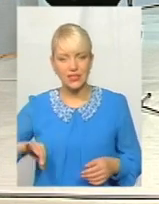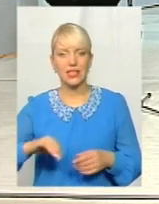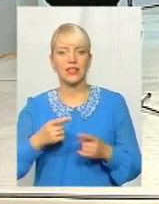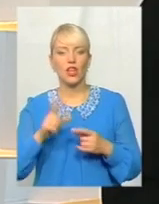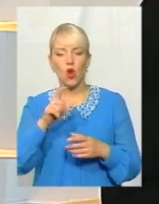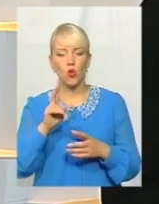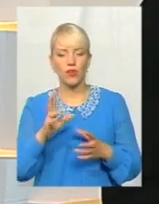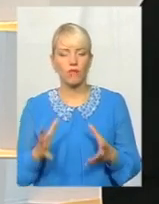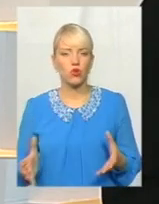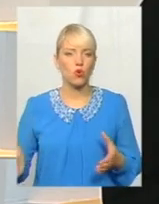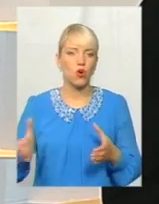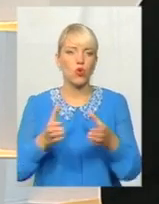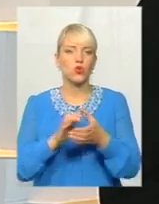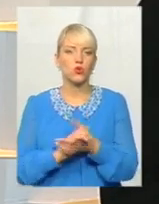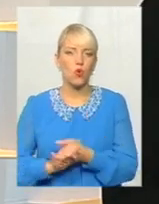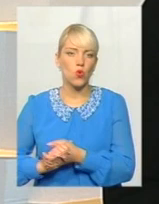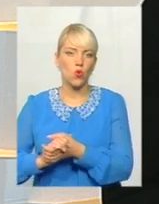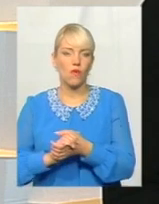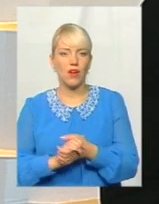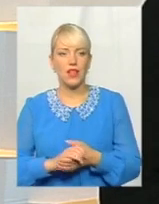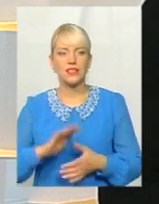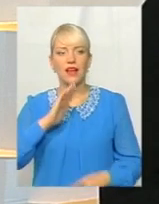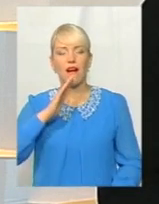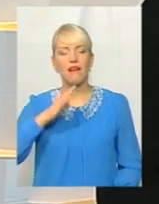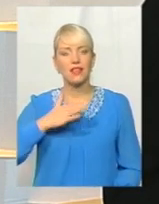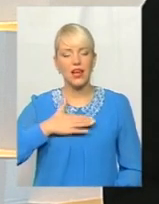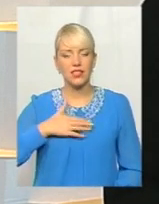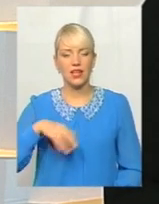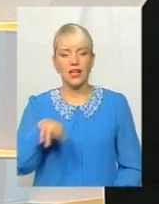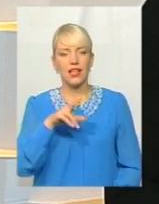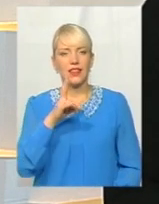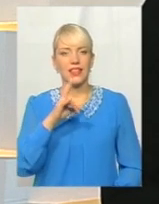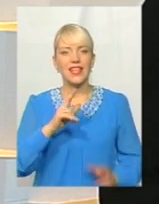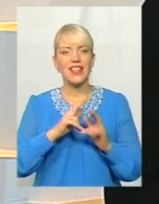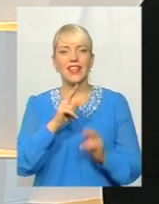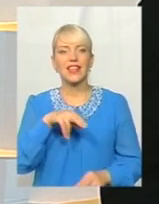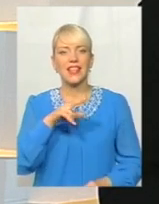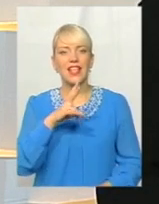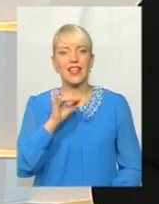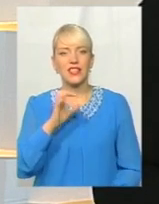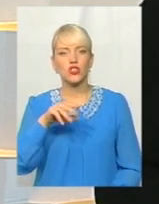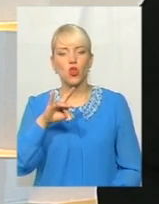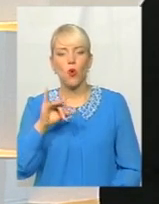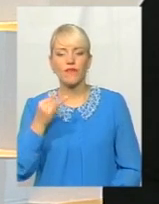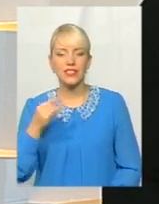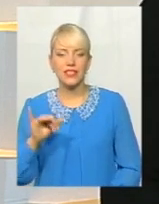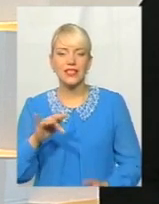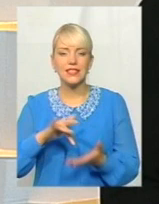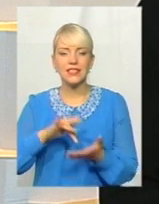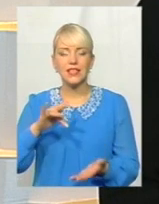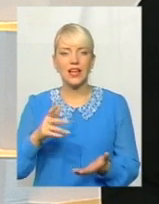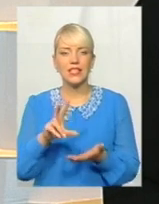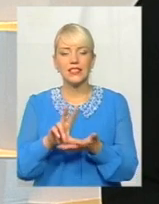подільський розпис, який Подністровський можна, центральний подільський, які зразки якого